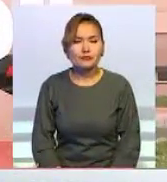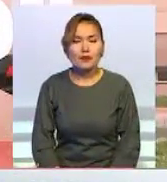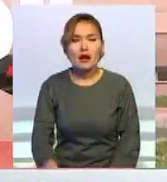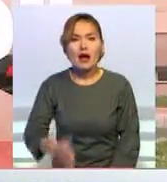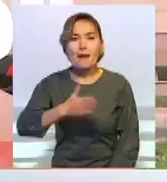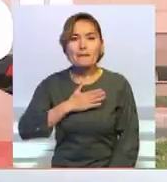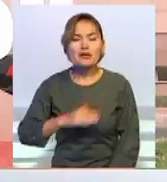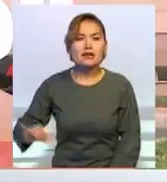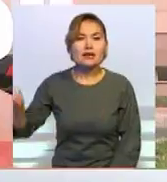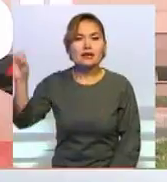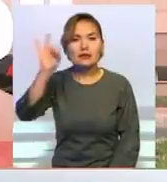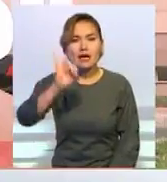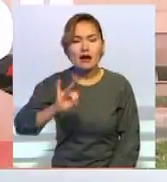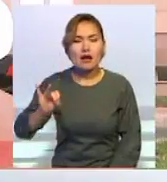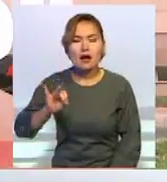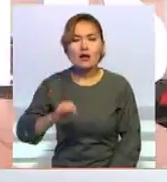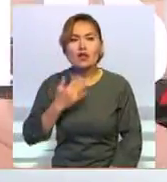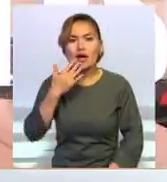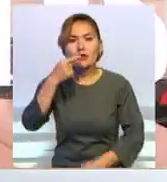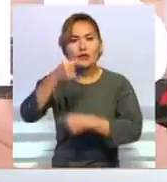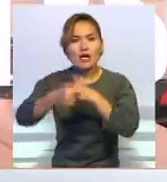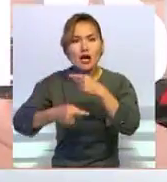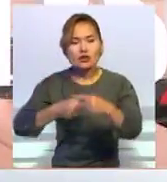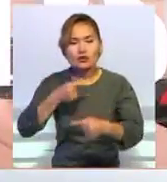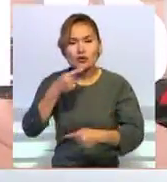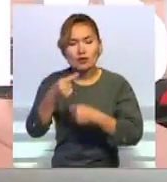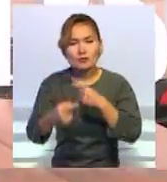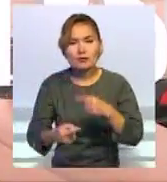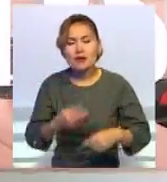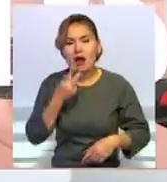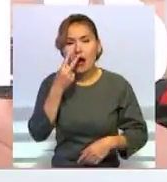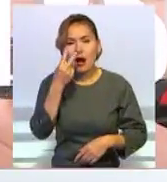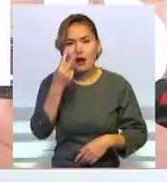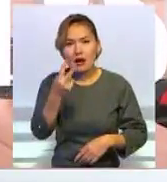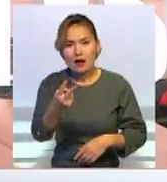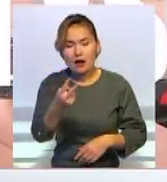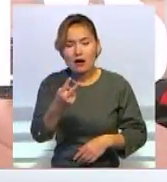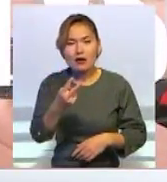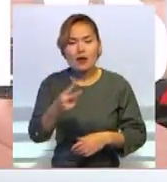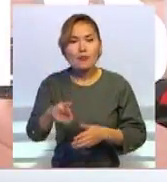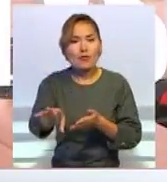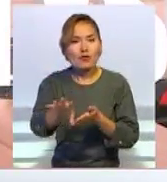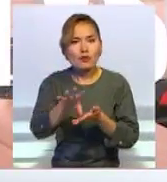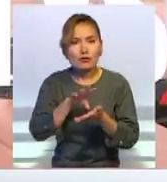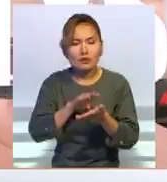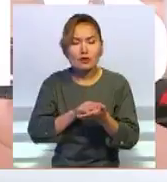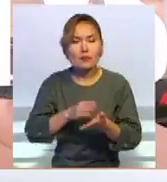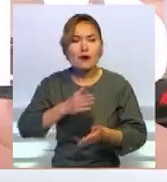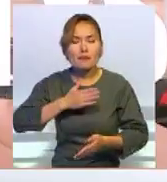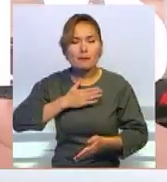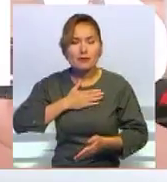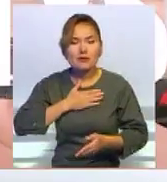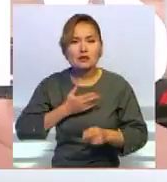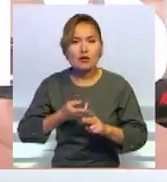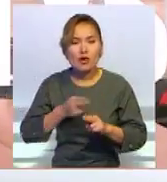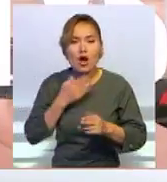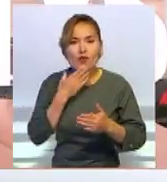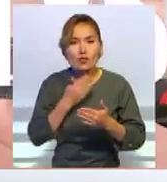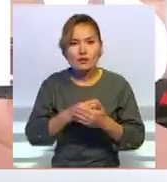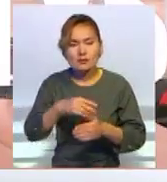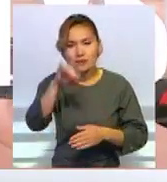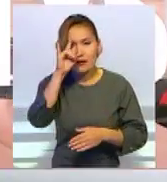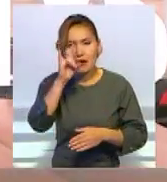Біздің тарихымызды, дәстүрімізді ала отырып, заманауи мемлекет құрамыз деп елбасымыз айтты. Сол